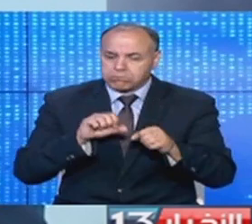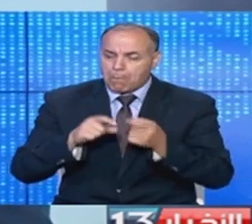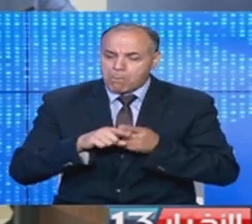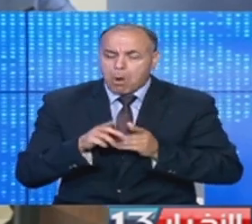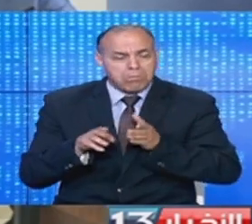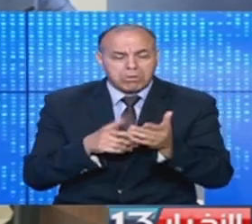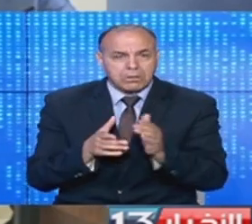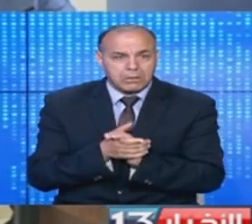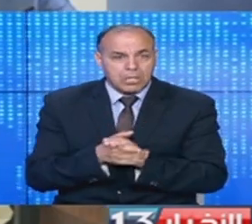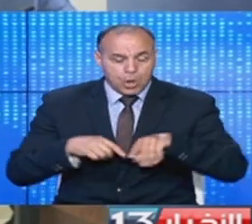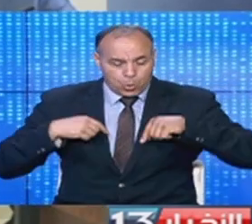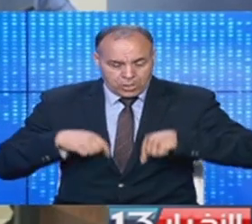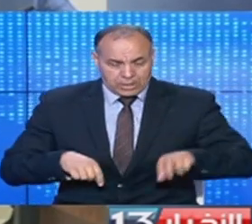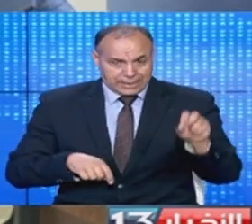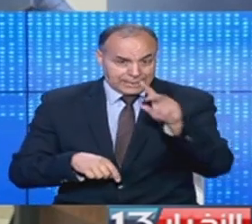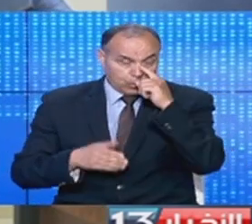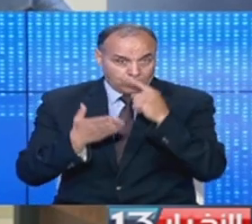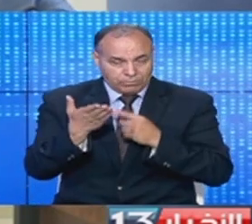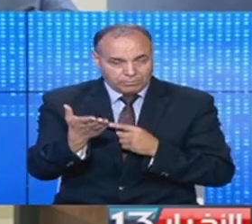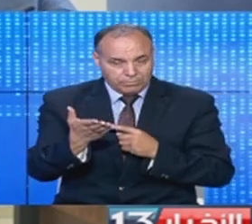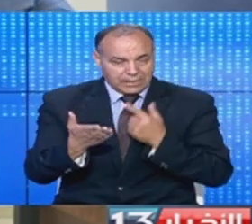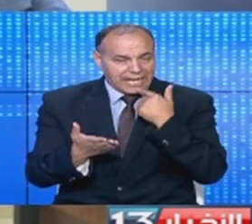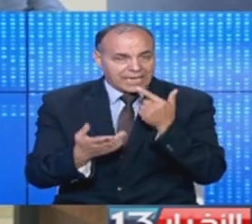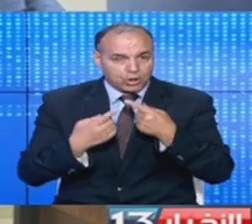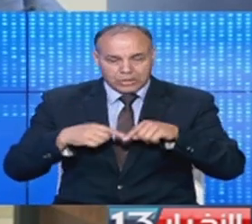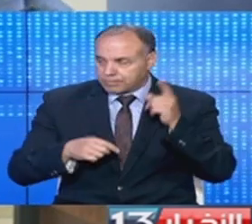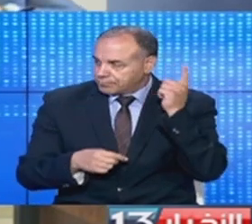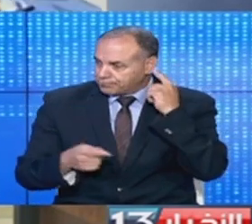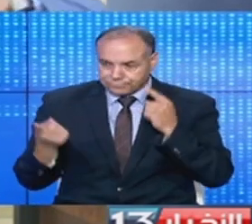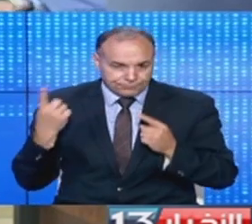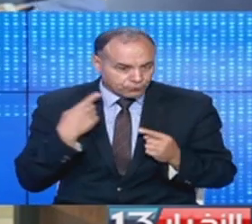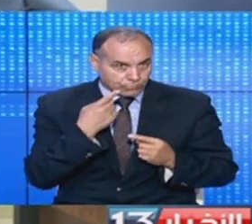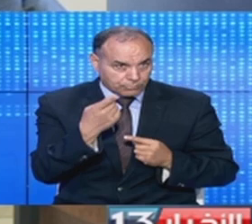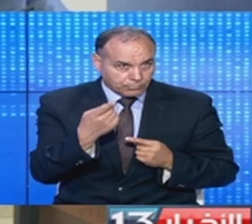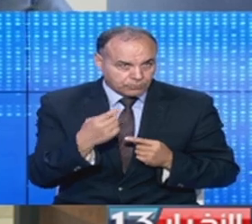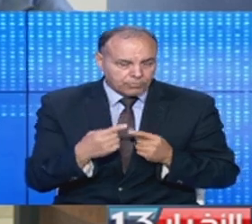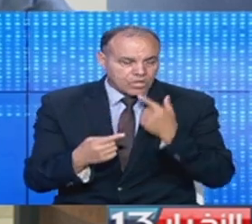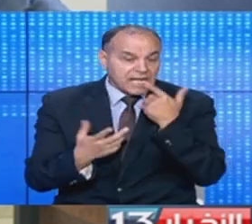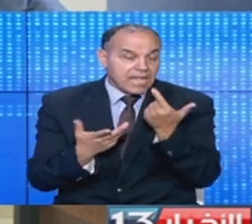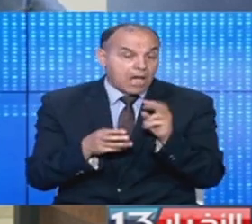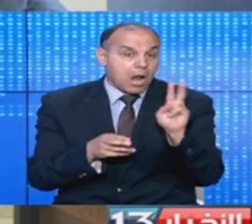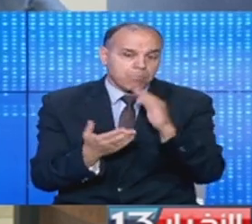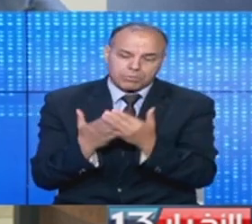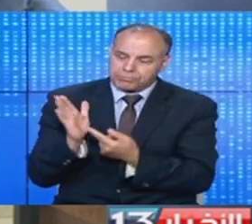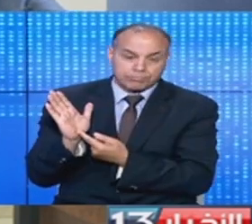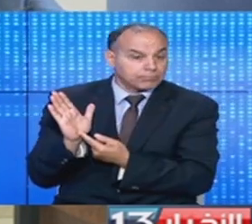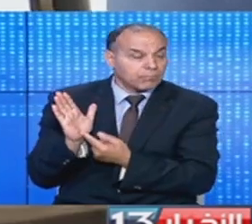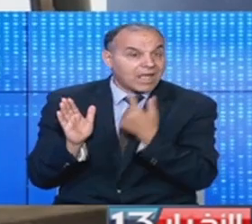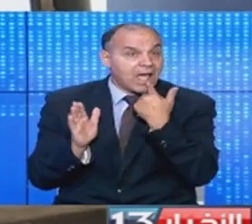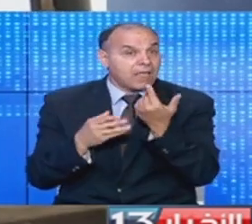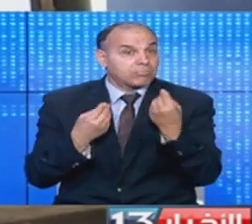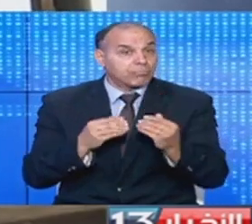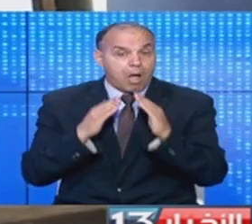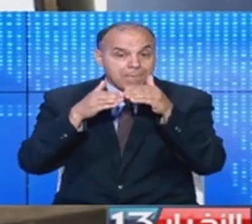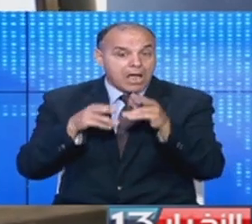محاجرة. وزير النقل واللوجستيك أنور معروف وفي جلسة الاستماع التي دعي إليها للرد على هكذا تقرير أكد أن الوضع في